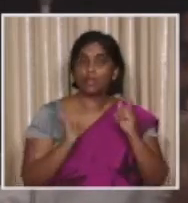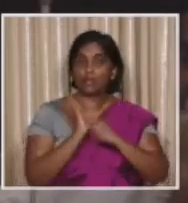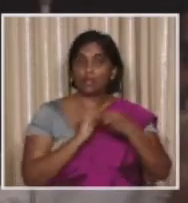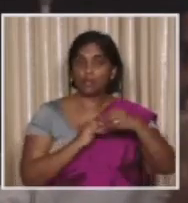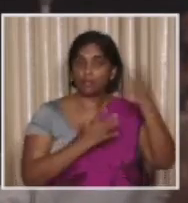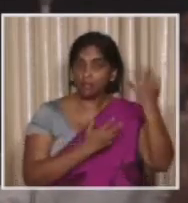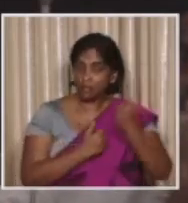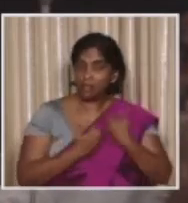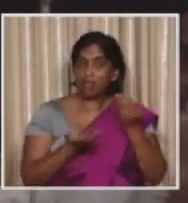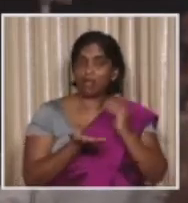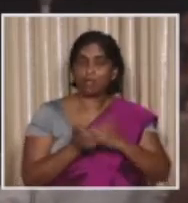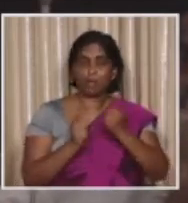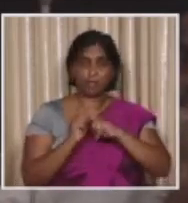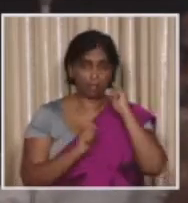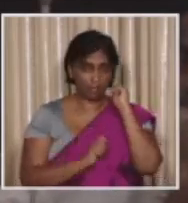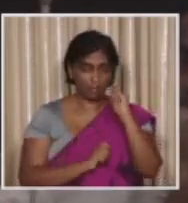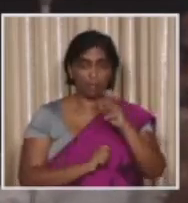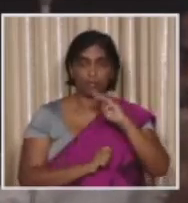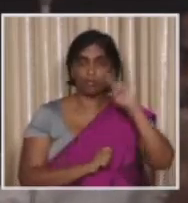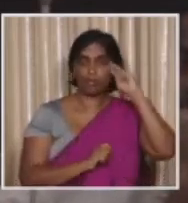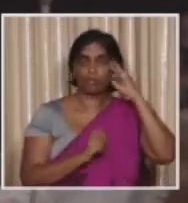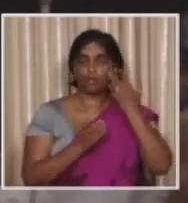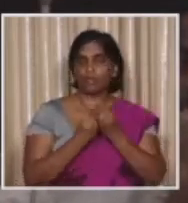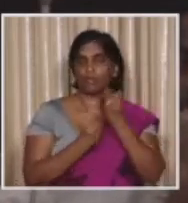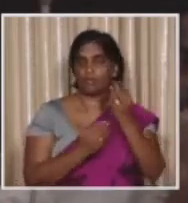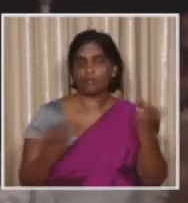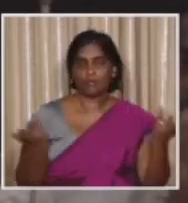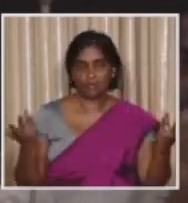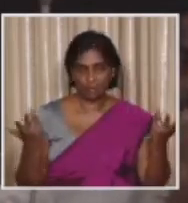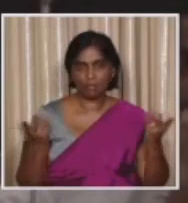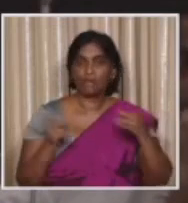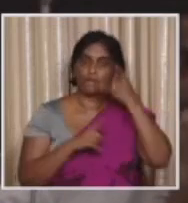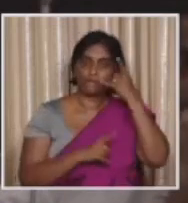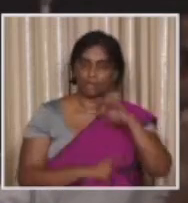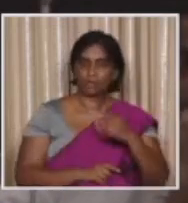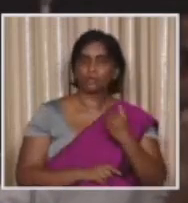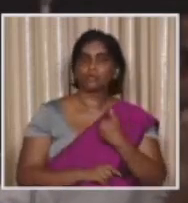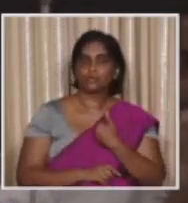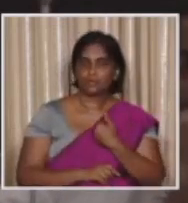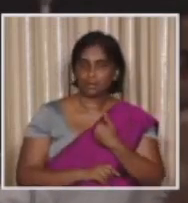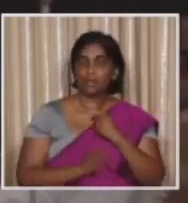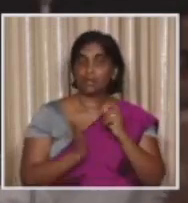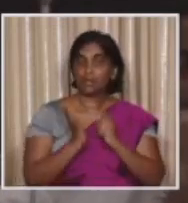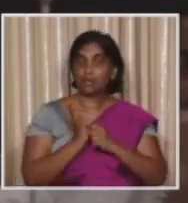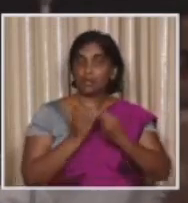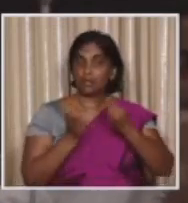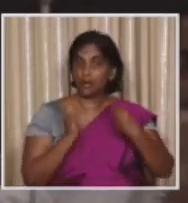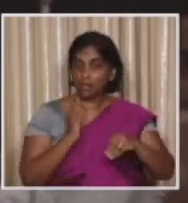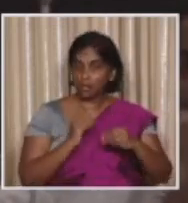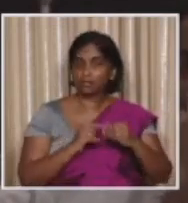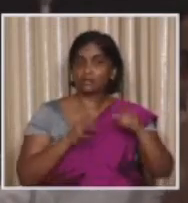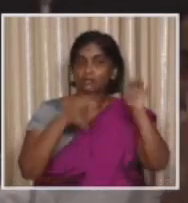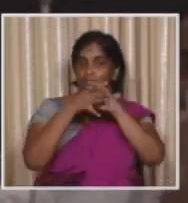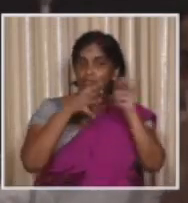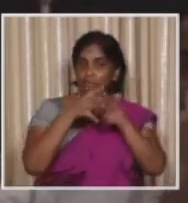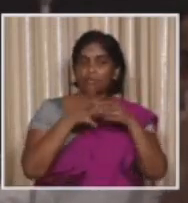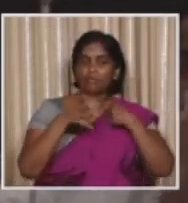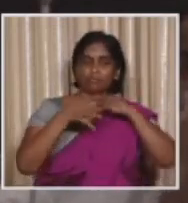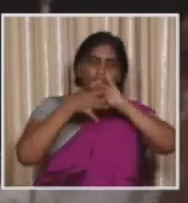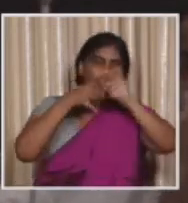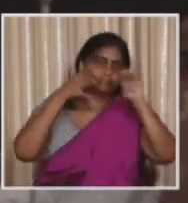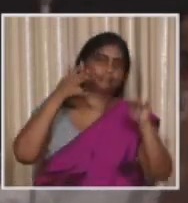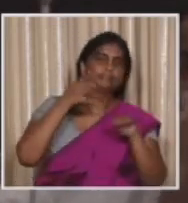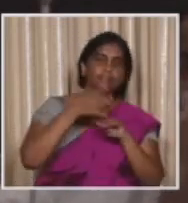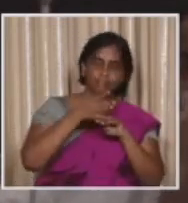ලබා ගත්තත් ඒක ආපසු ගෙවනවද කියලා සහතිකයක් දෙන්න කවුරුවත් නැහැ. එනිසා අපේ ණය අපේ ශ්‍රේණිගත කිරීම වලින් අපි පහළට